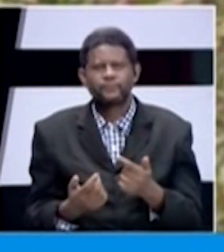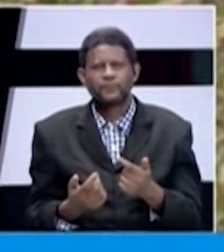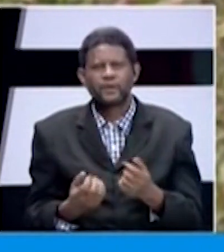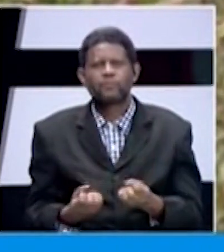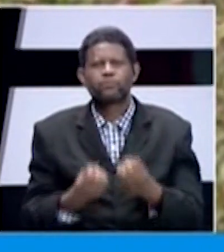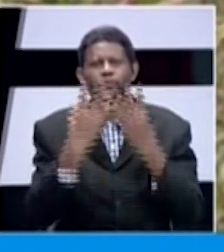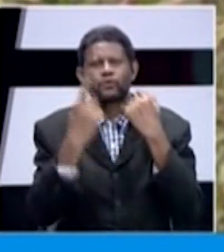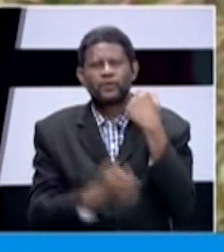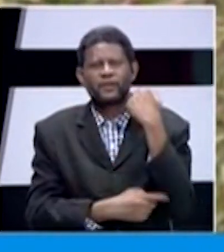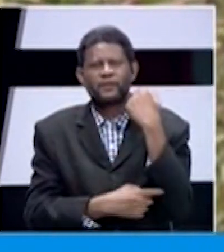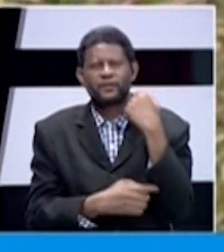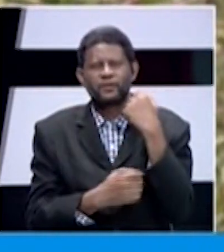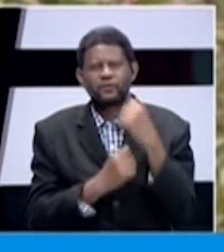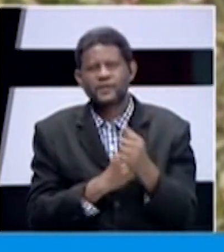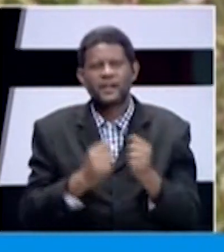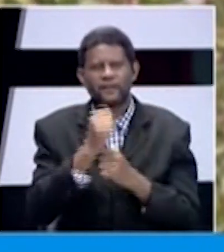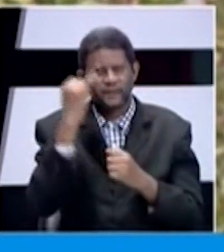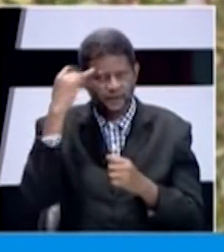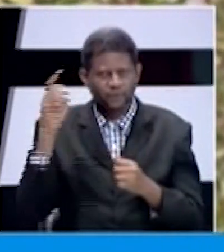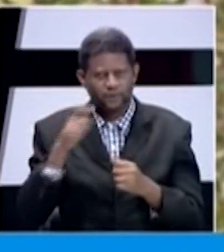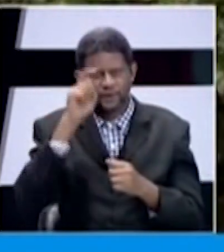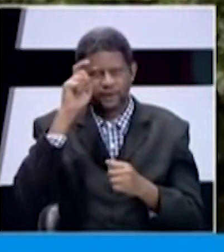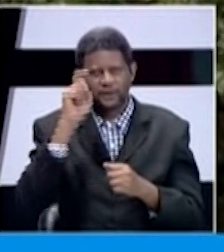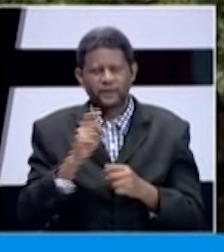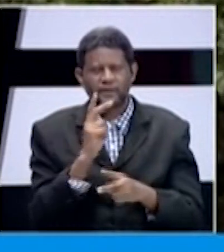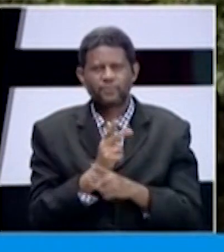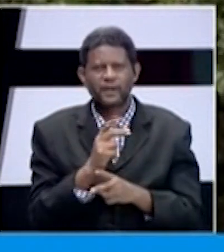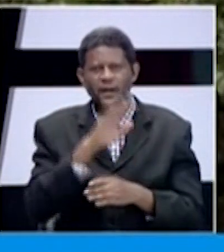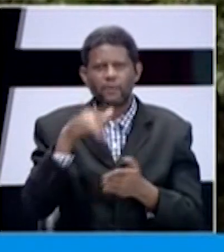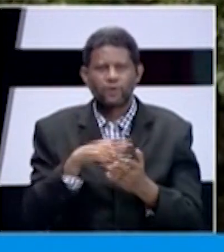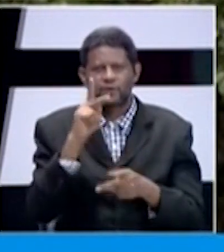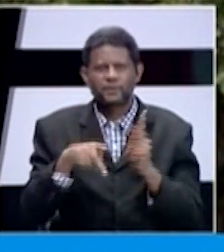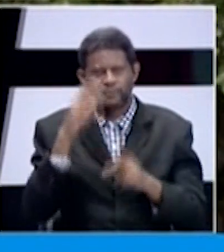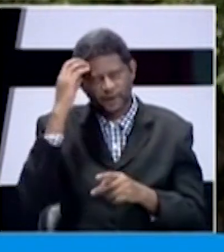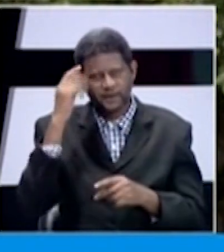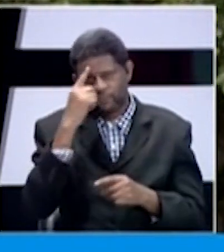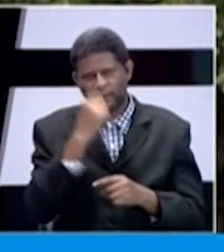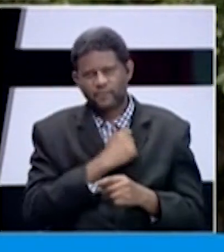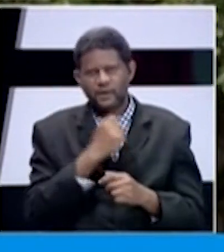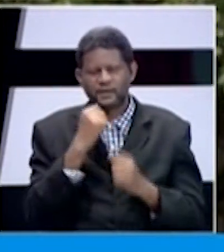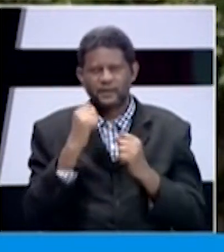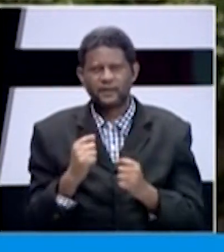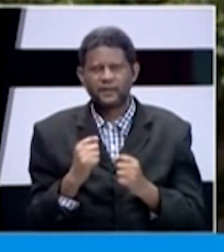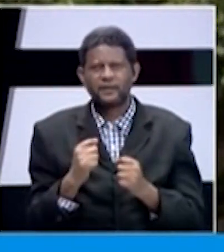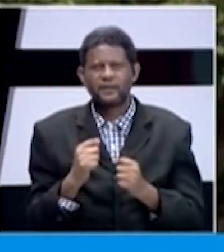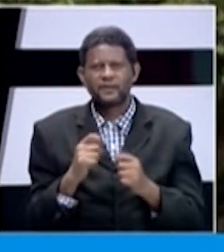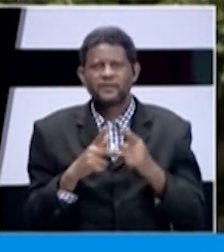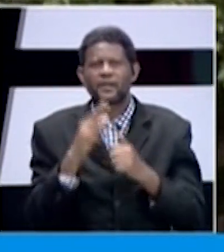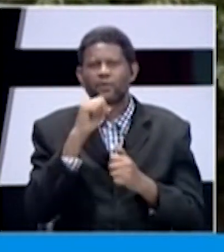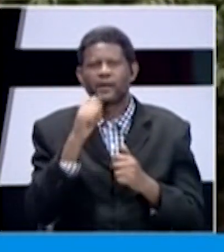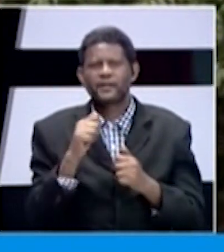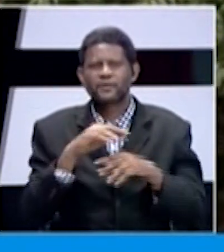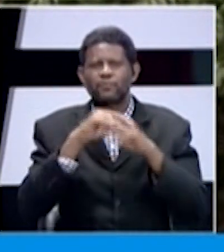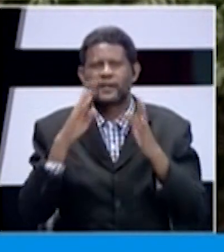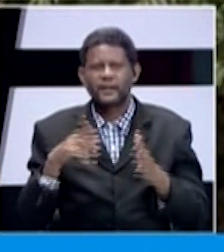ببزح تفتين زحلة حسام كون قل إنها تصبح. أمونج هزون منجستن مت إما نخفتر زخلو زي قارص مدرخات